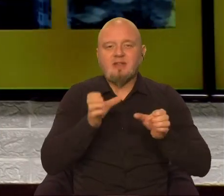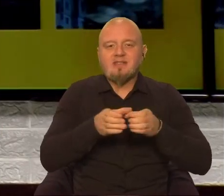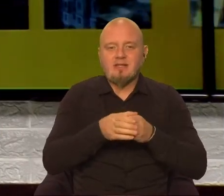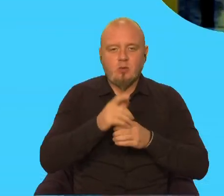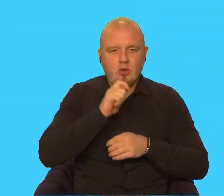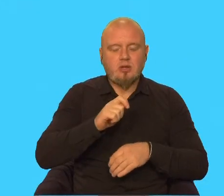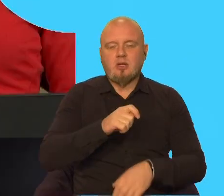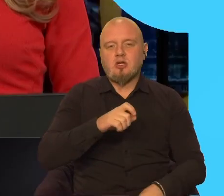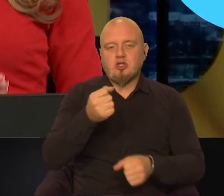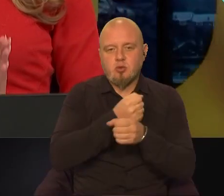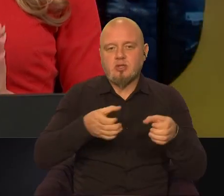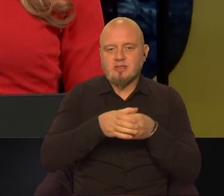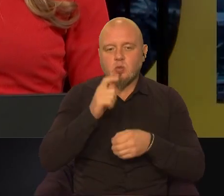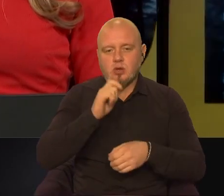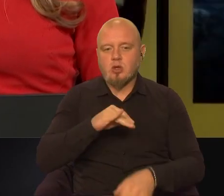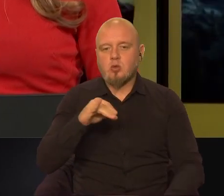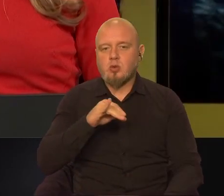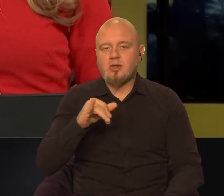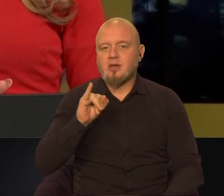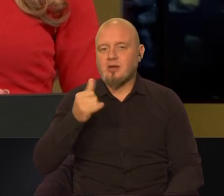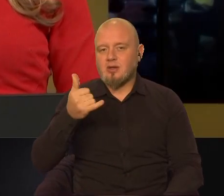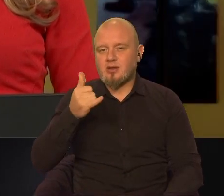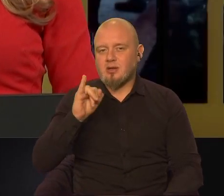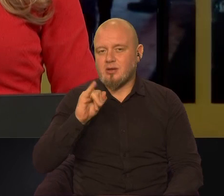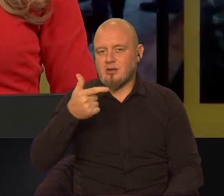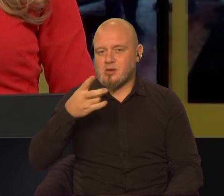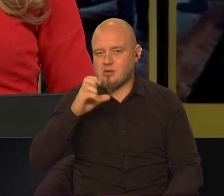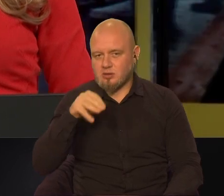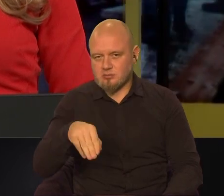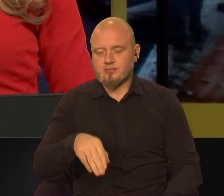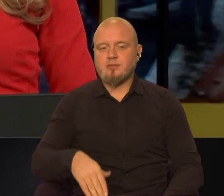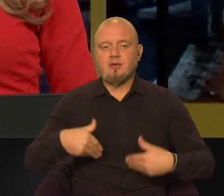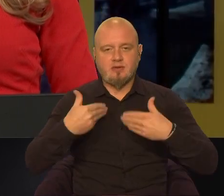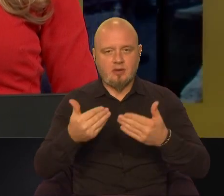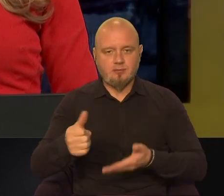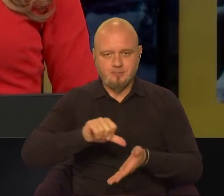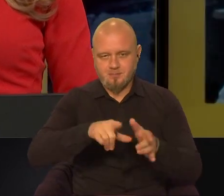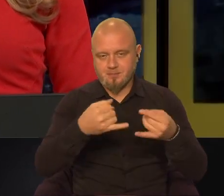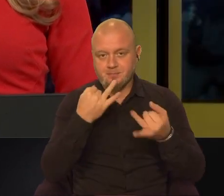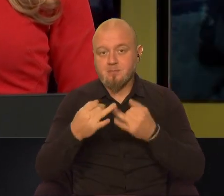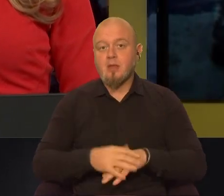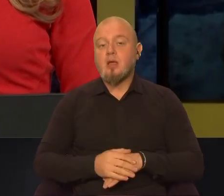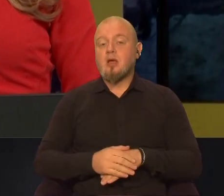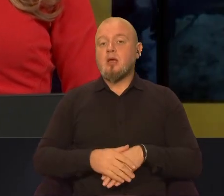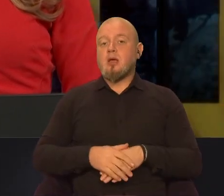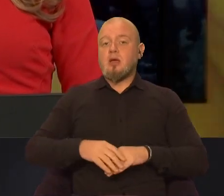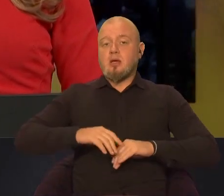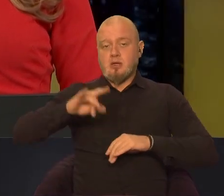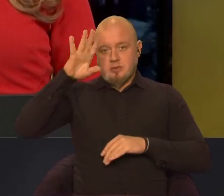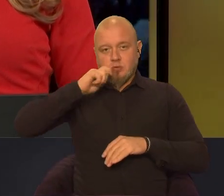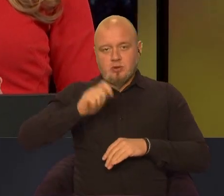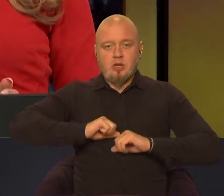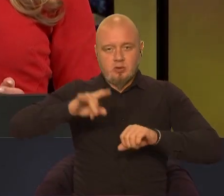Ігнатом. Вітаю вас в ефірі марафону. Слава Україні! Героям слава, вітаю вас. Пане Юрію, перш за все, я